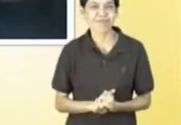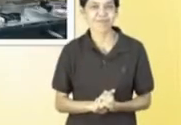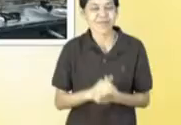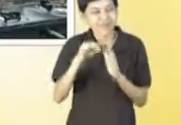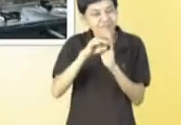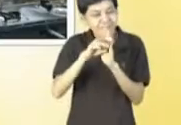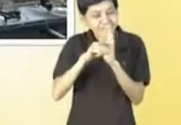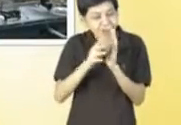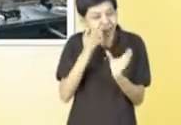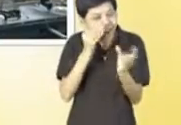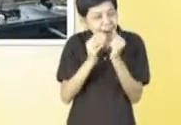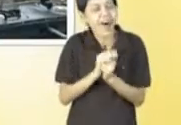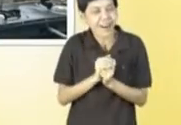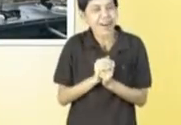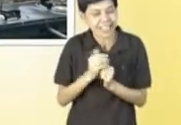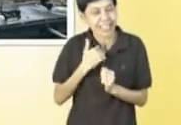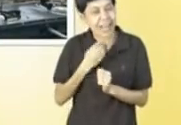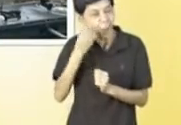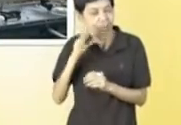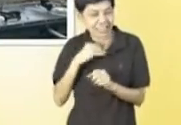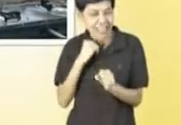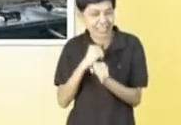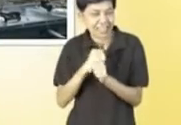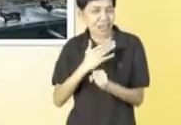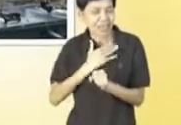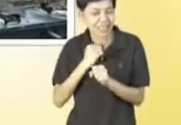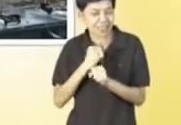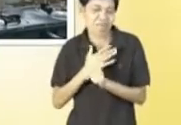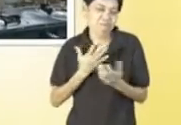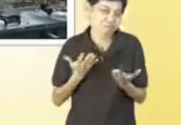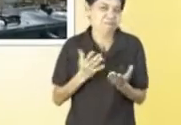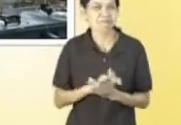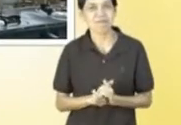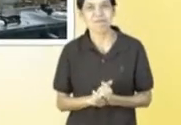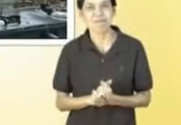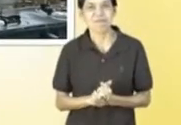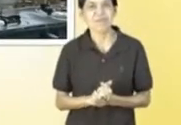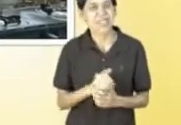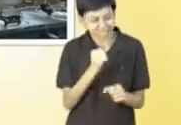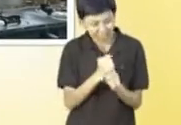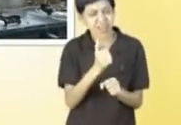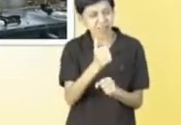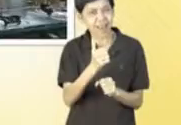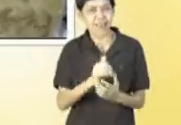นูนี่คือเดี๋ยวต้องกลับไปลองทำที่บ้านดูไม่รู้ว่าจะใช้ได้หรือเปล่าอาจารย์ ได้ครับ